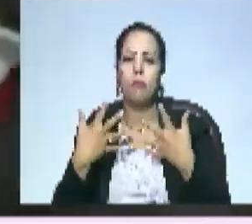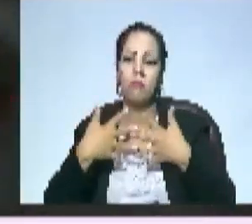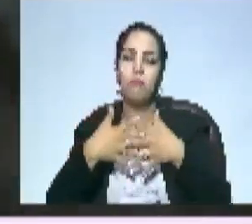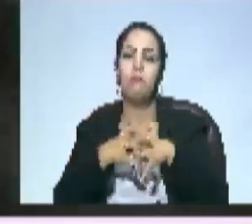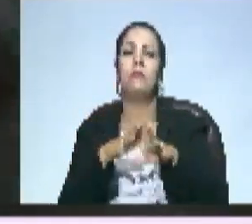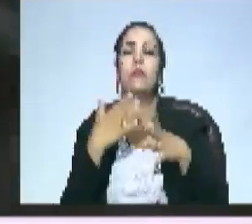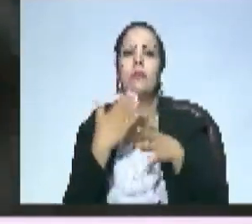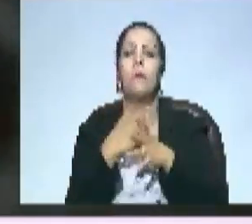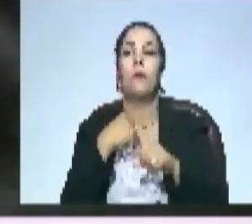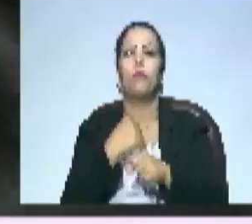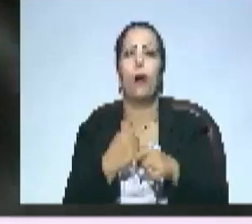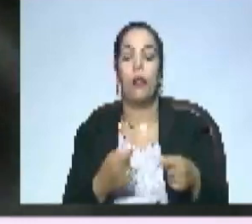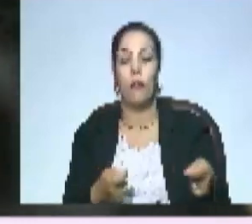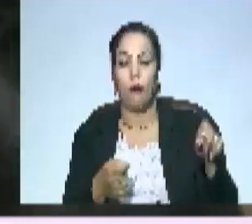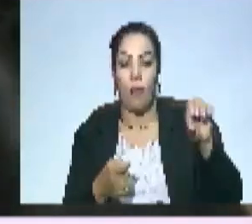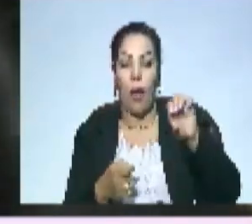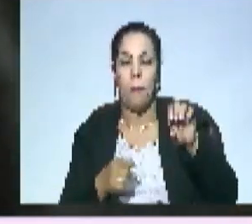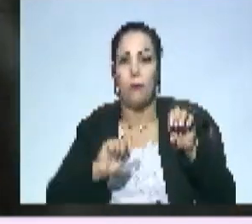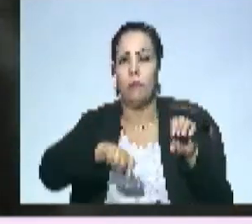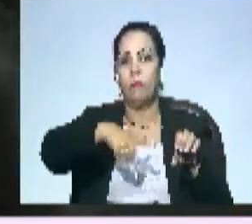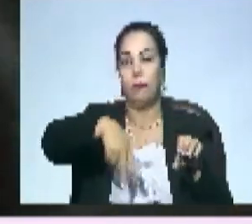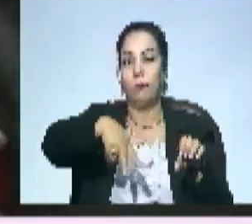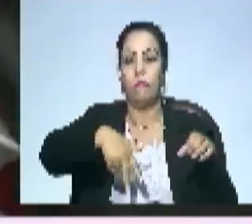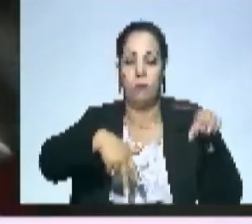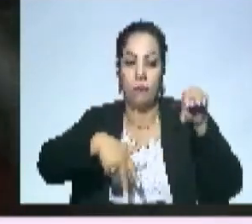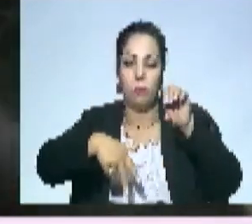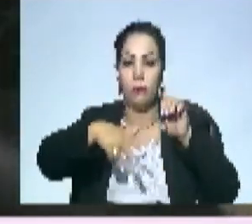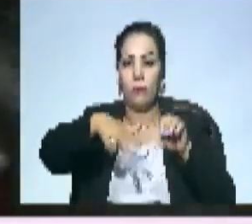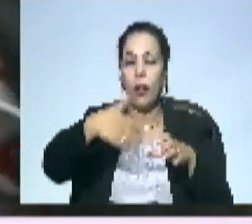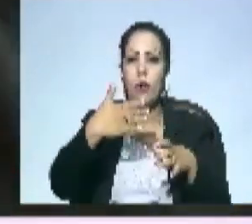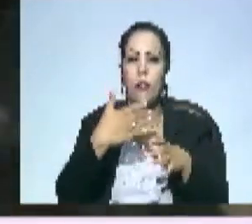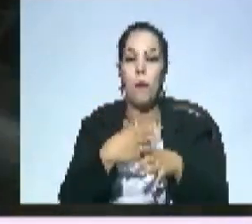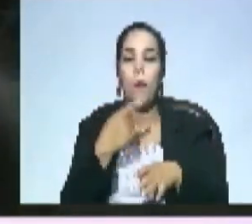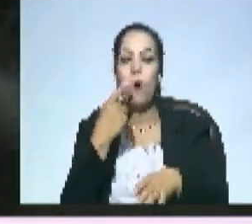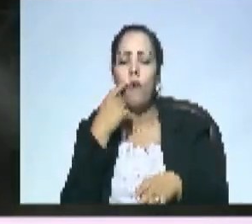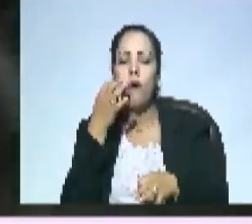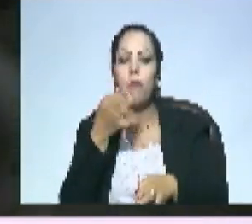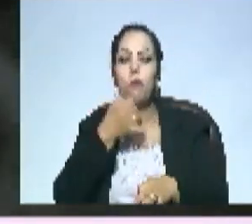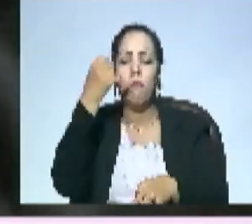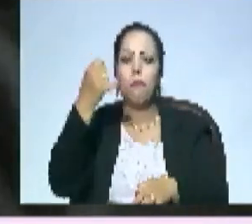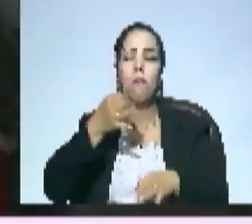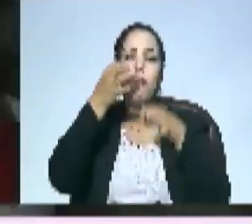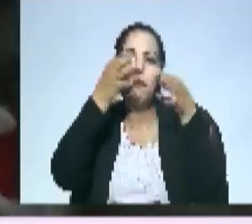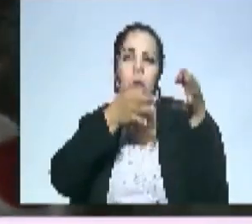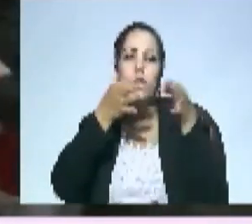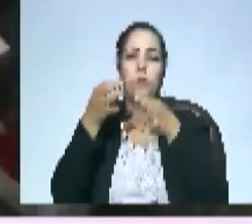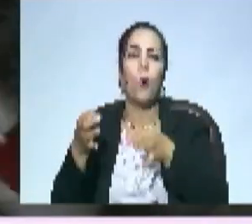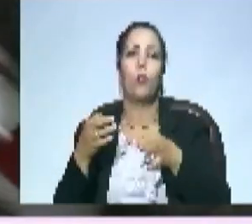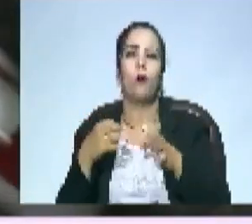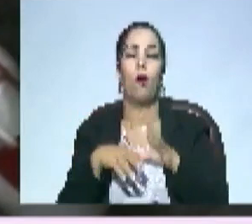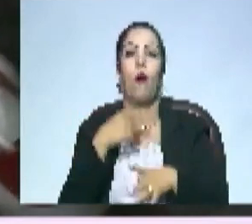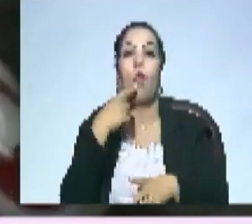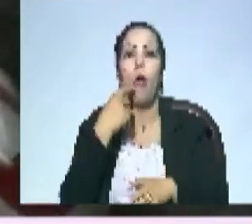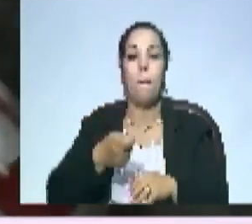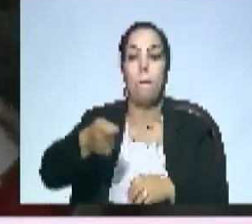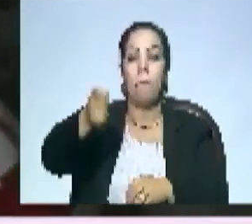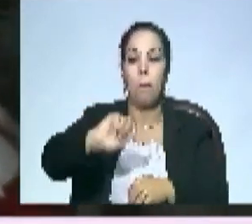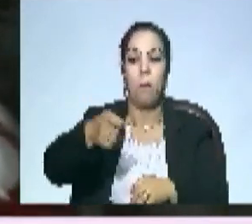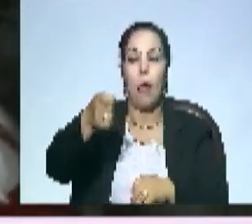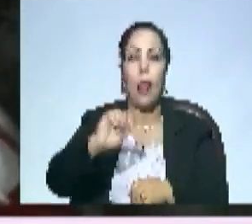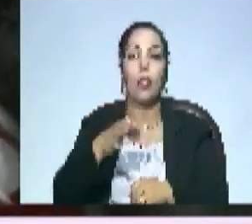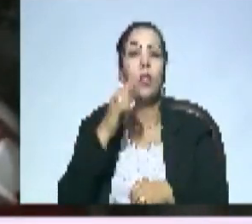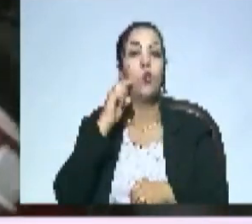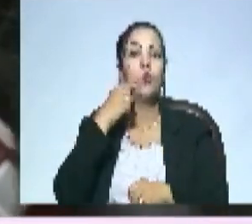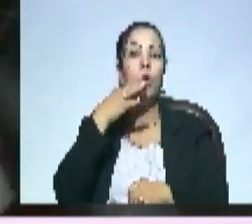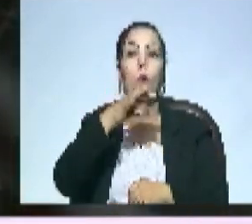وانا شغال عشان انا عايز قوام معين كده عايز اوصل لقوام معين كده وهنحط معلقتين سكر بودره